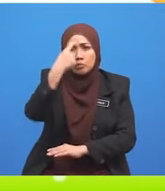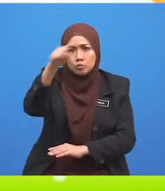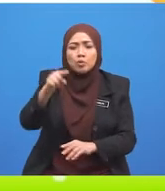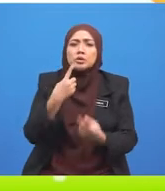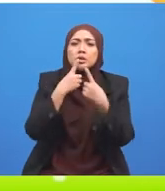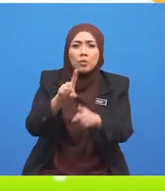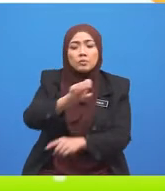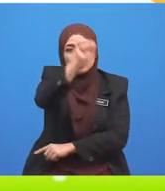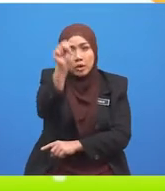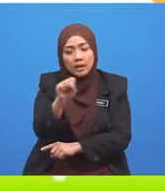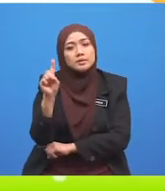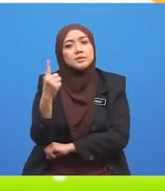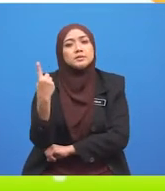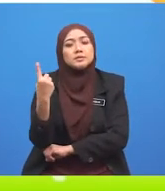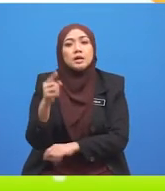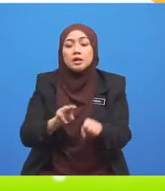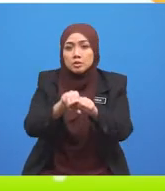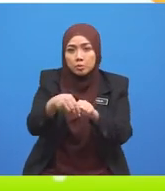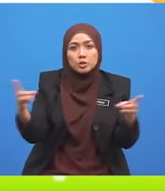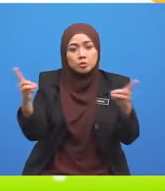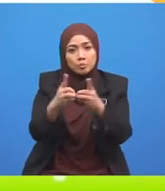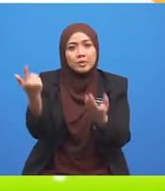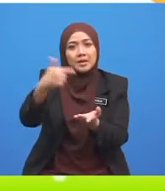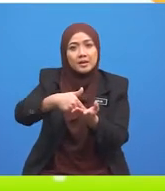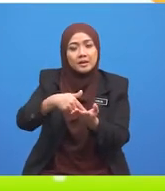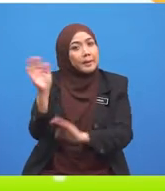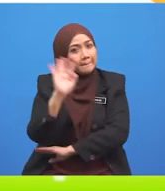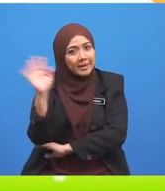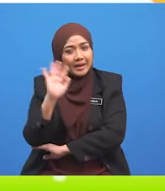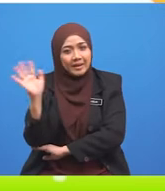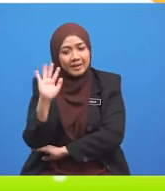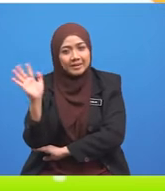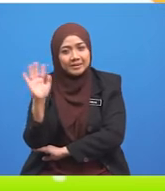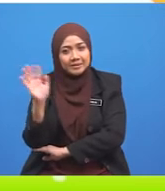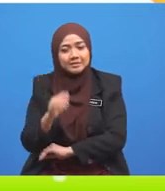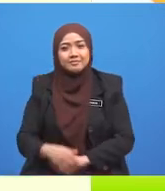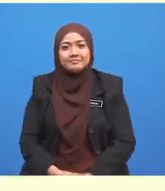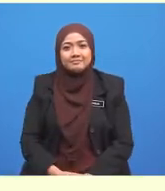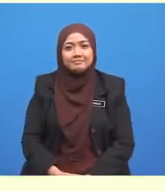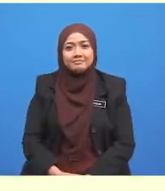soalan sahaja. Semoga bertemu lagi. Bye!